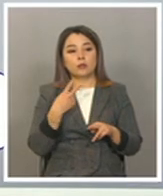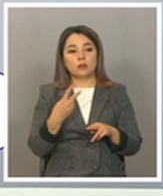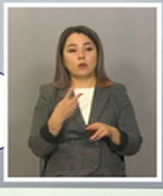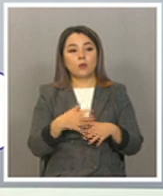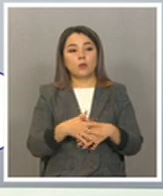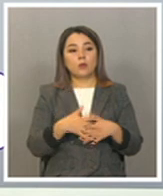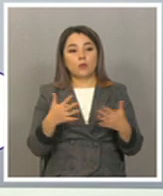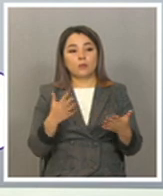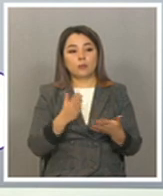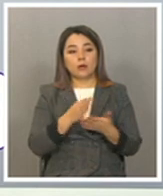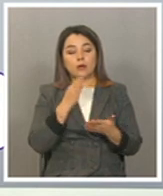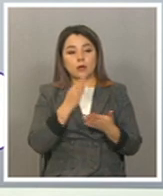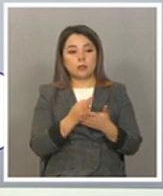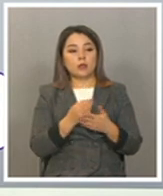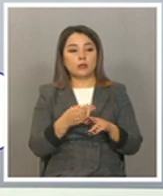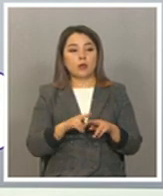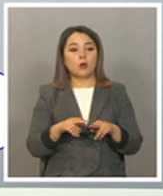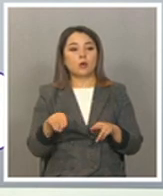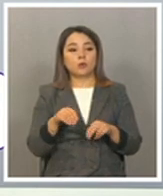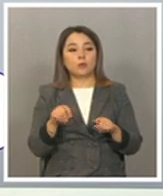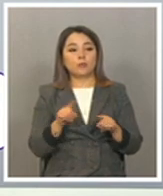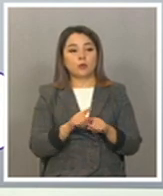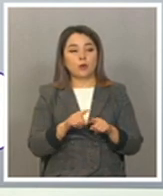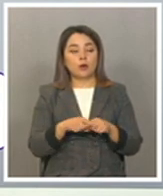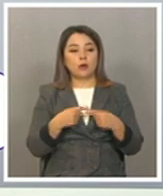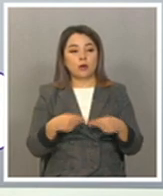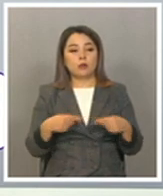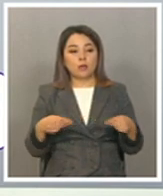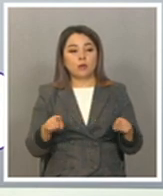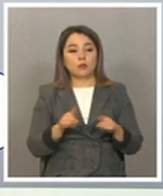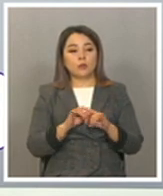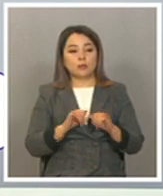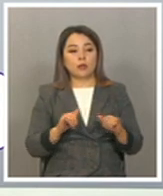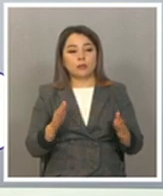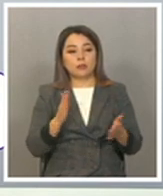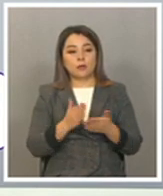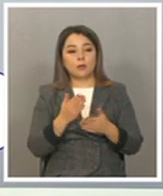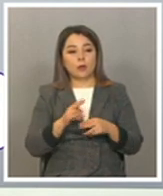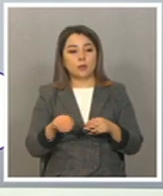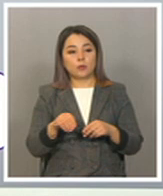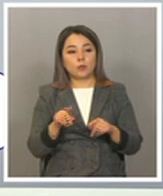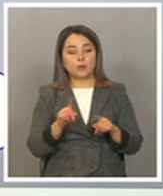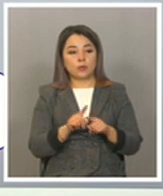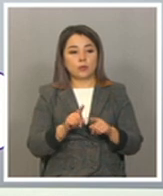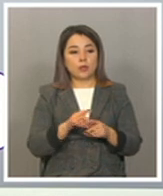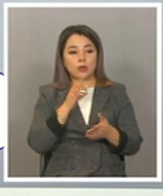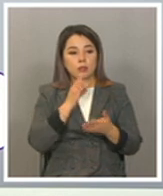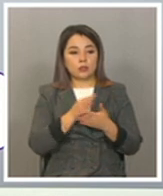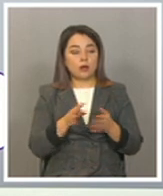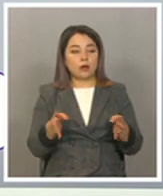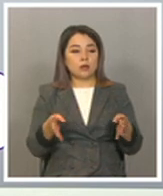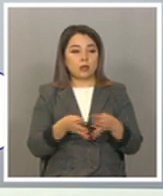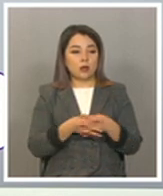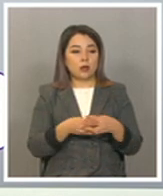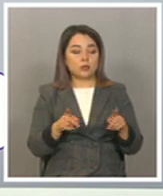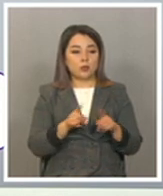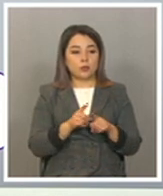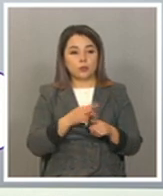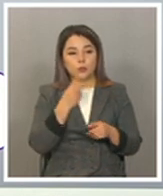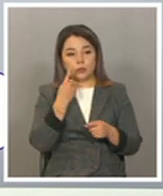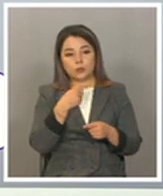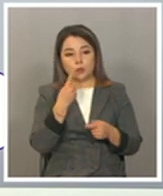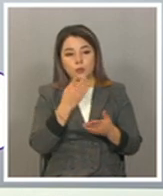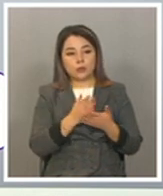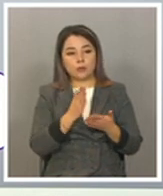болуы ондағы топырақтың әртүрлі таралуы, яғни құрылымды топырақта және құрылымсыз топырақ аралас түрде кездесетінін білдіреді.